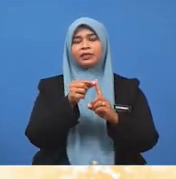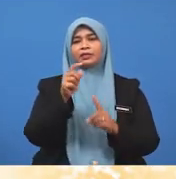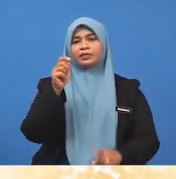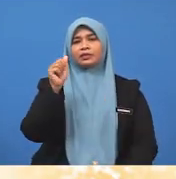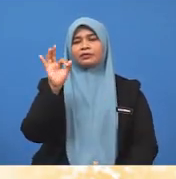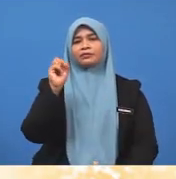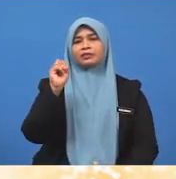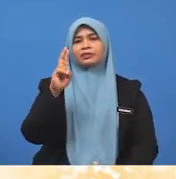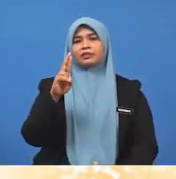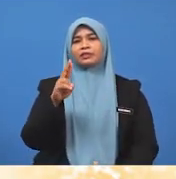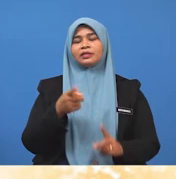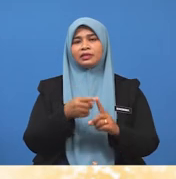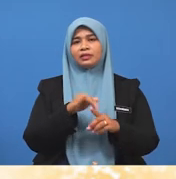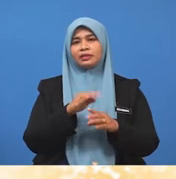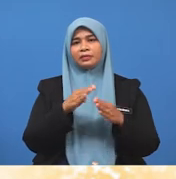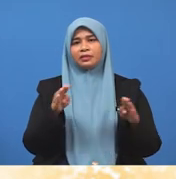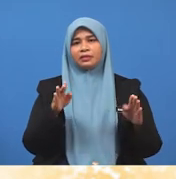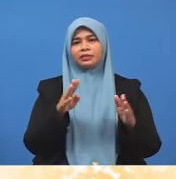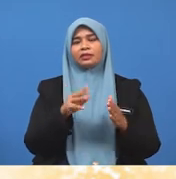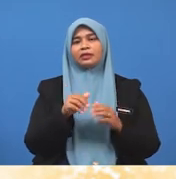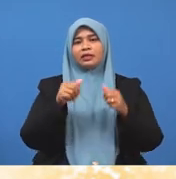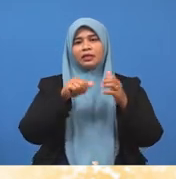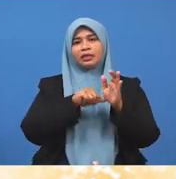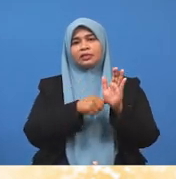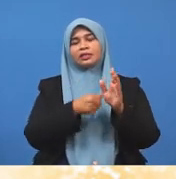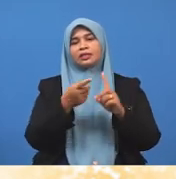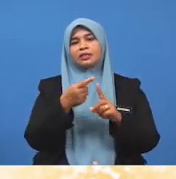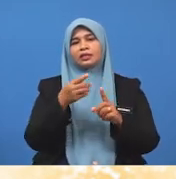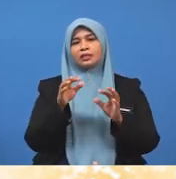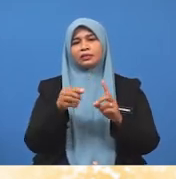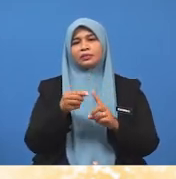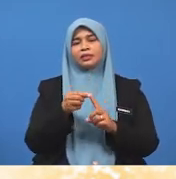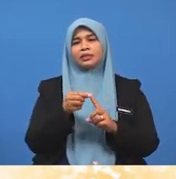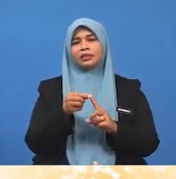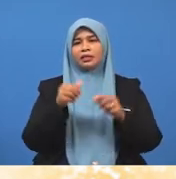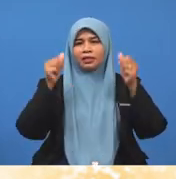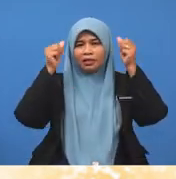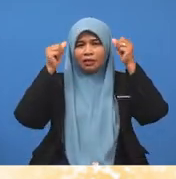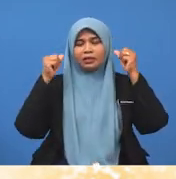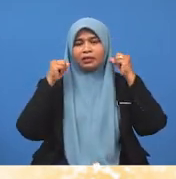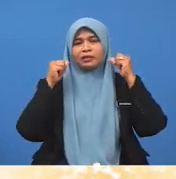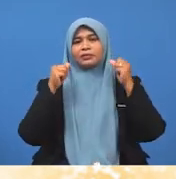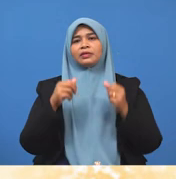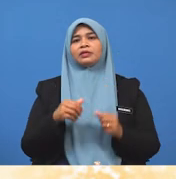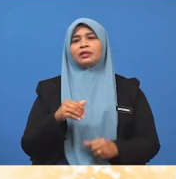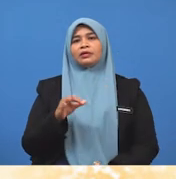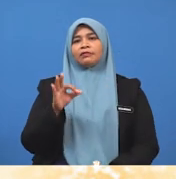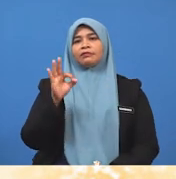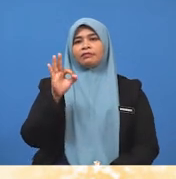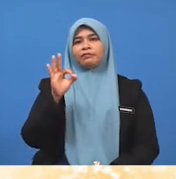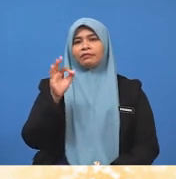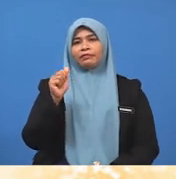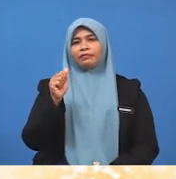dari segi base berasal dari perkataan bahasa Arab yaitu fassara